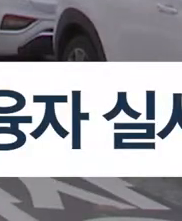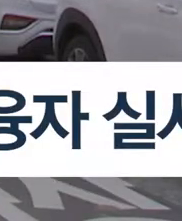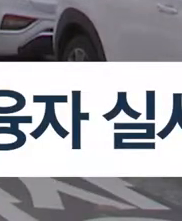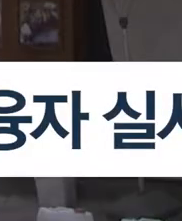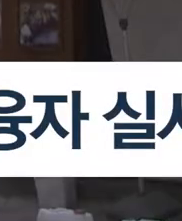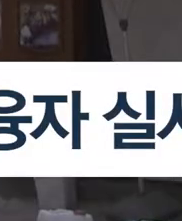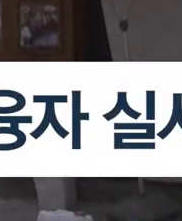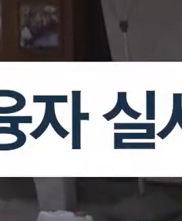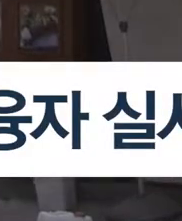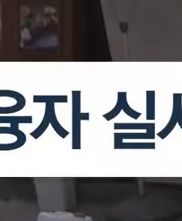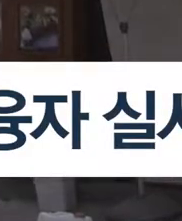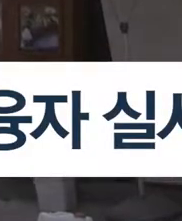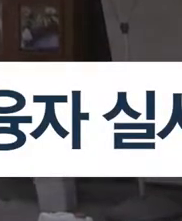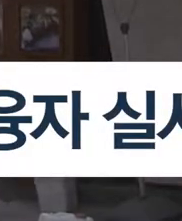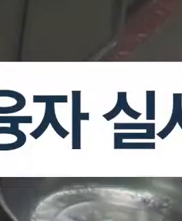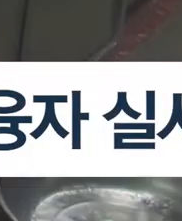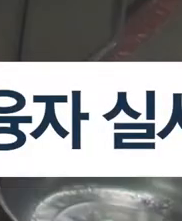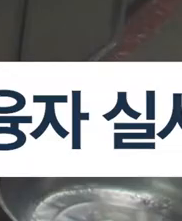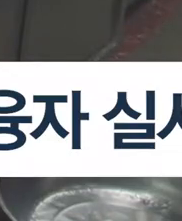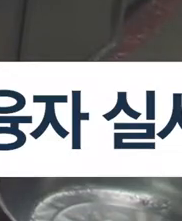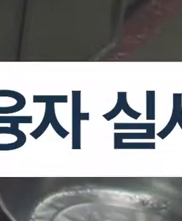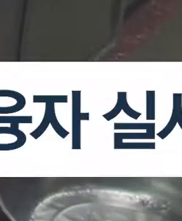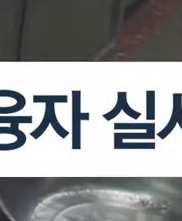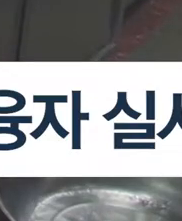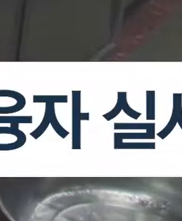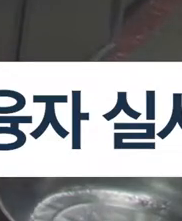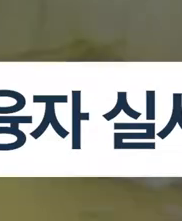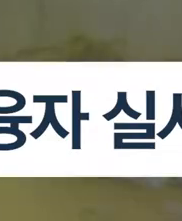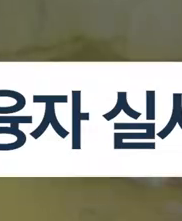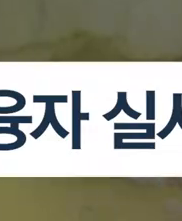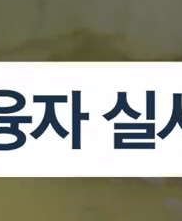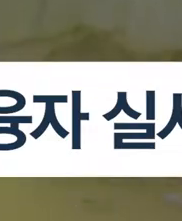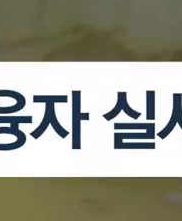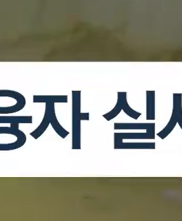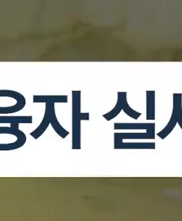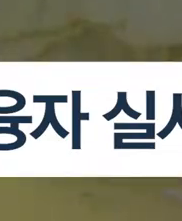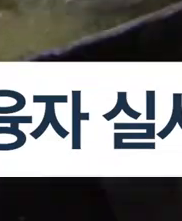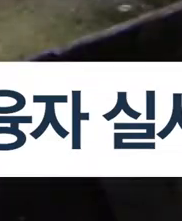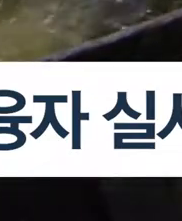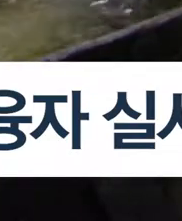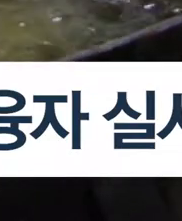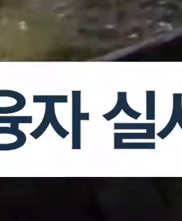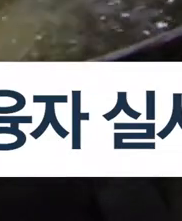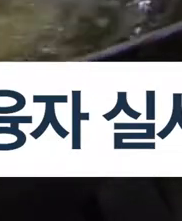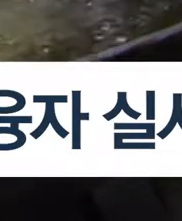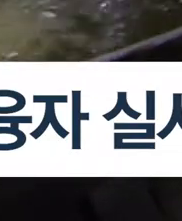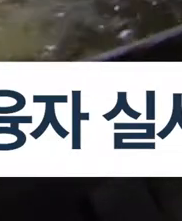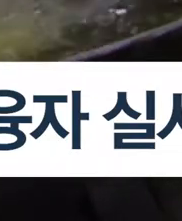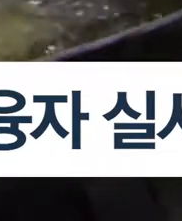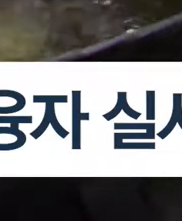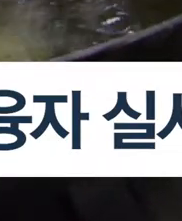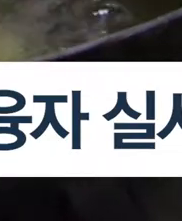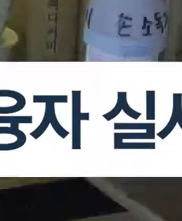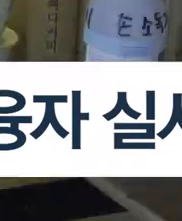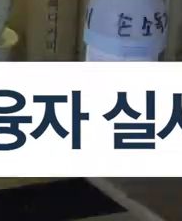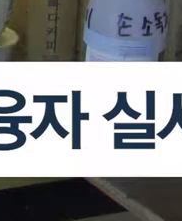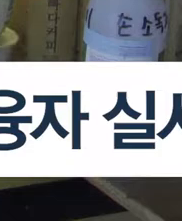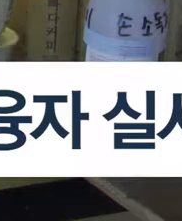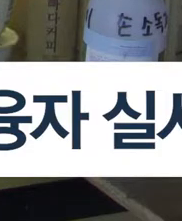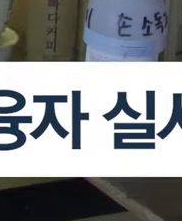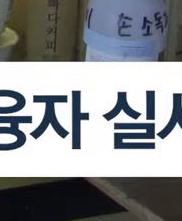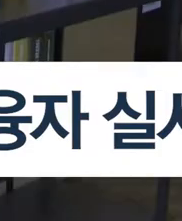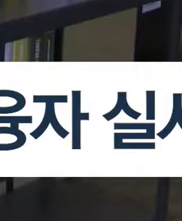강서구가 코로나19로 어려움을 겪고 있는 지역 내 식품 위생업소를 돕기 위해 오는 12월까지 식품진흥기금 융자금리를 기존